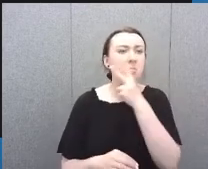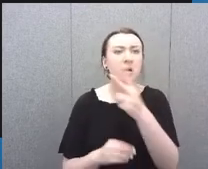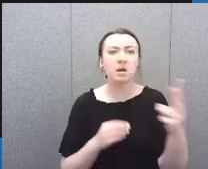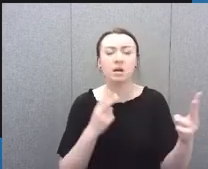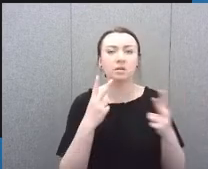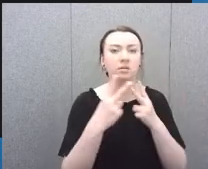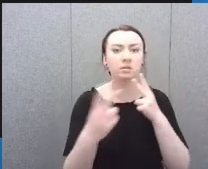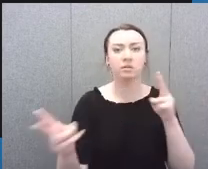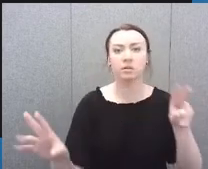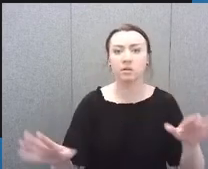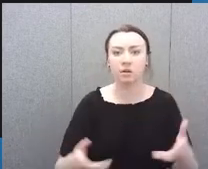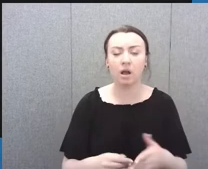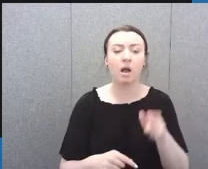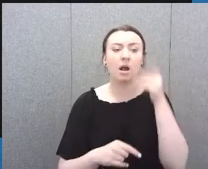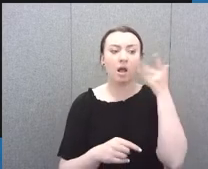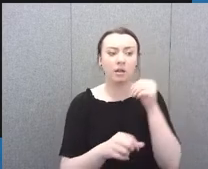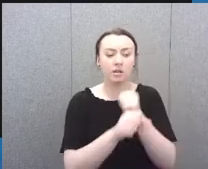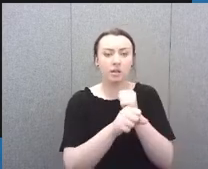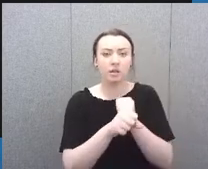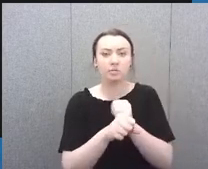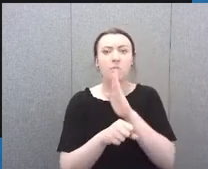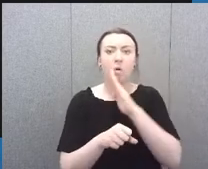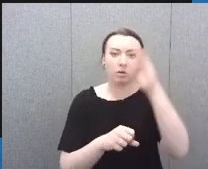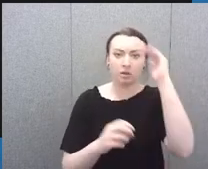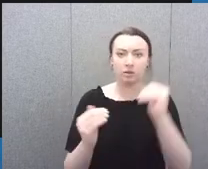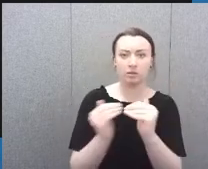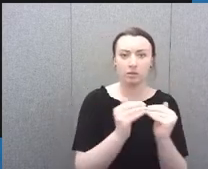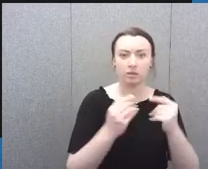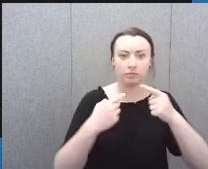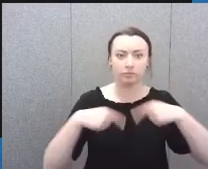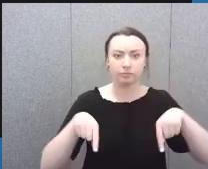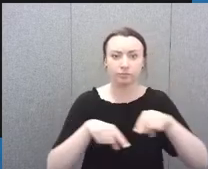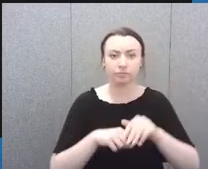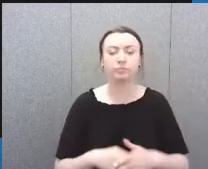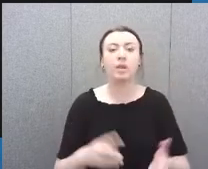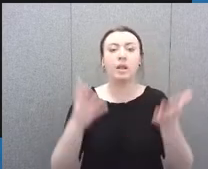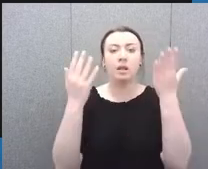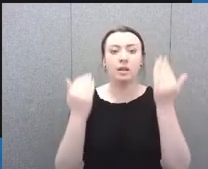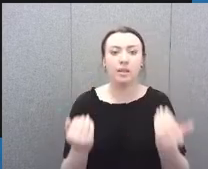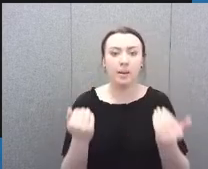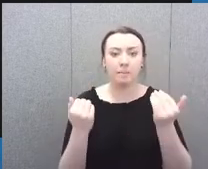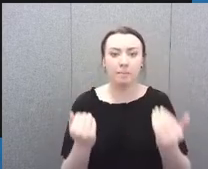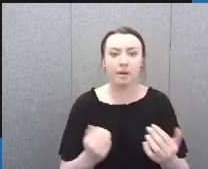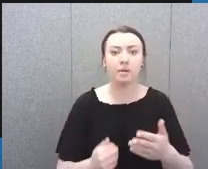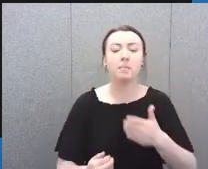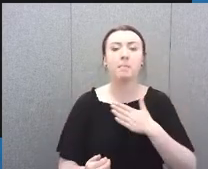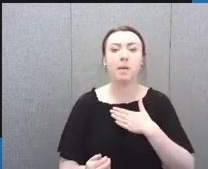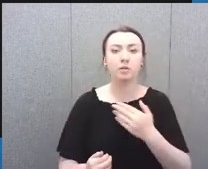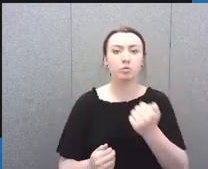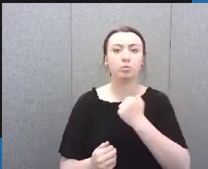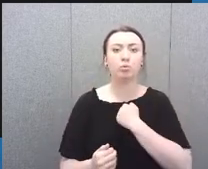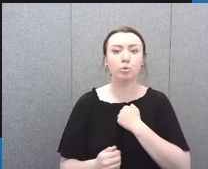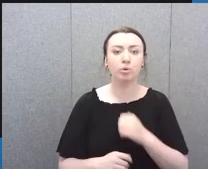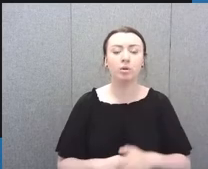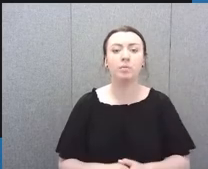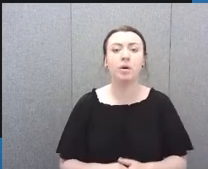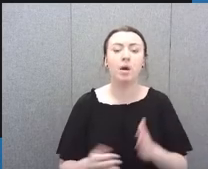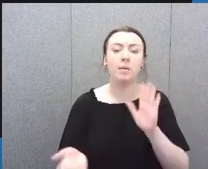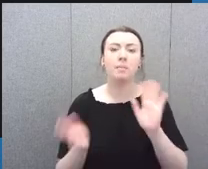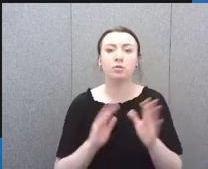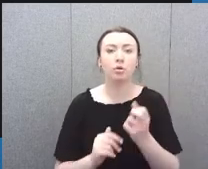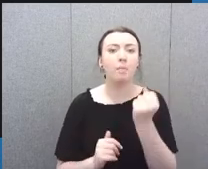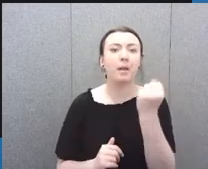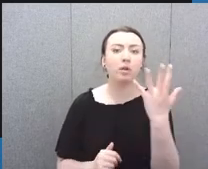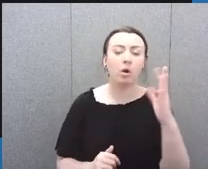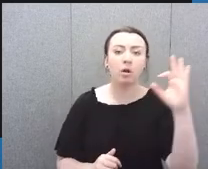которое мы услышали, то, что вы видите, работая в области гендерного равенства. И сейчас у нас осталось